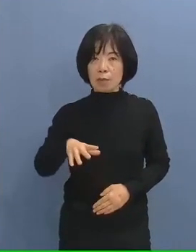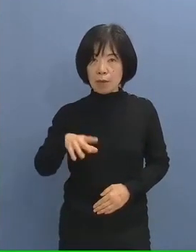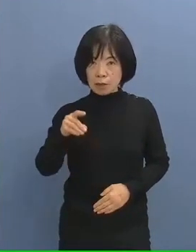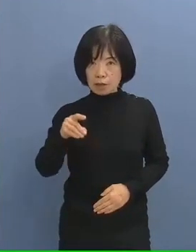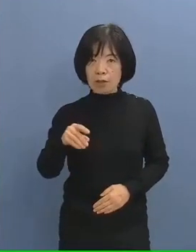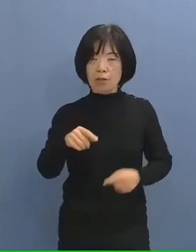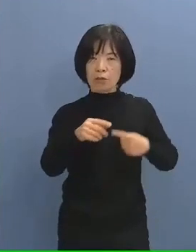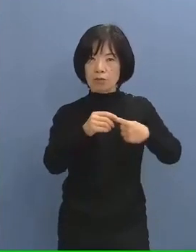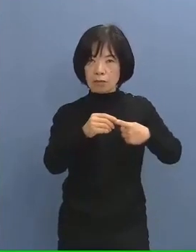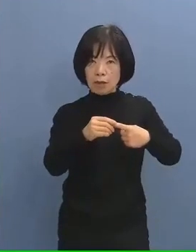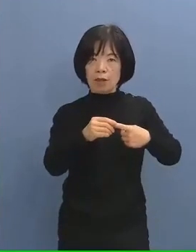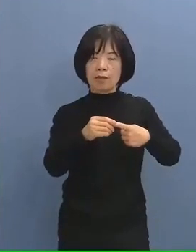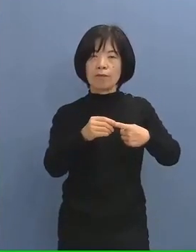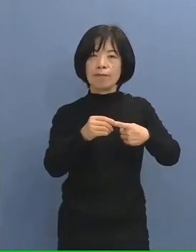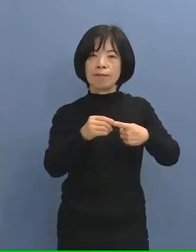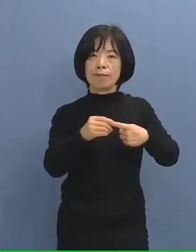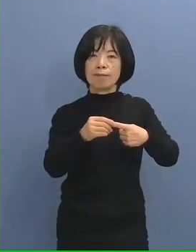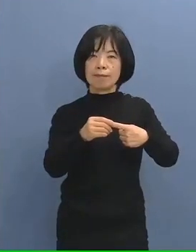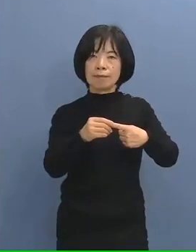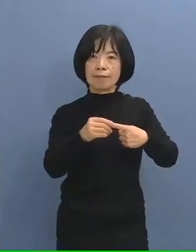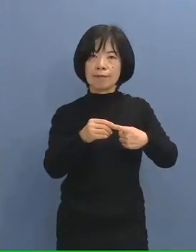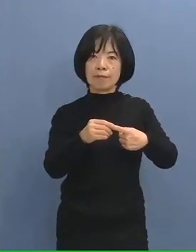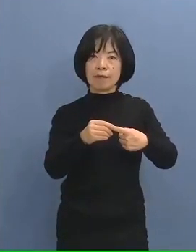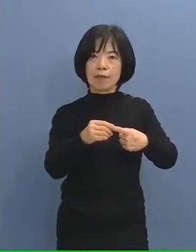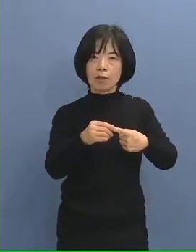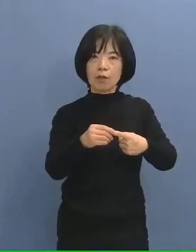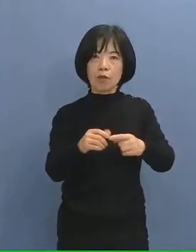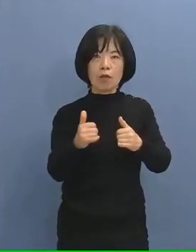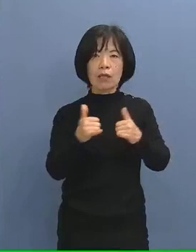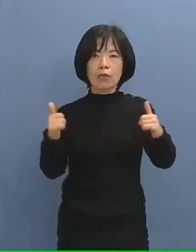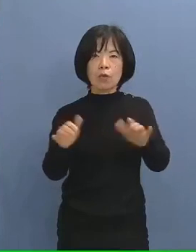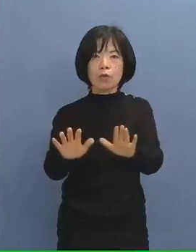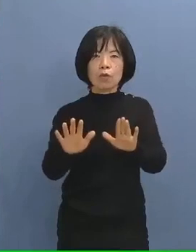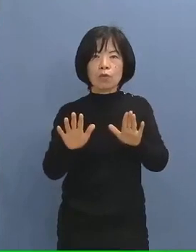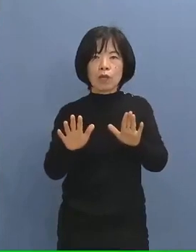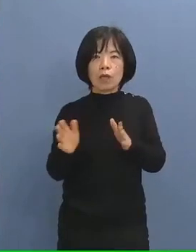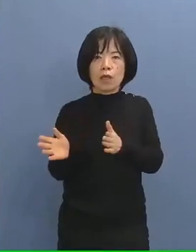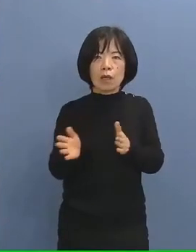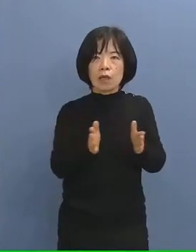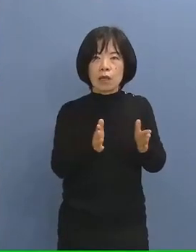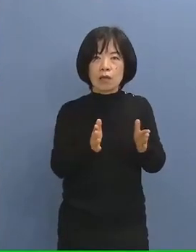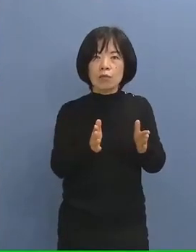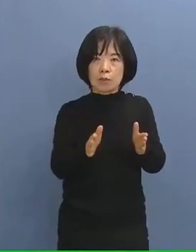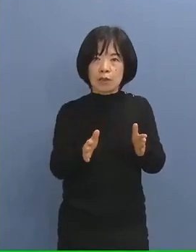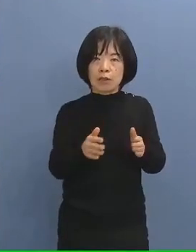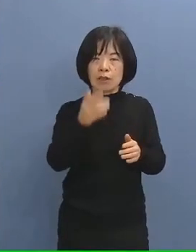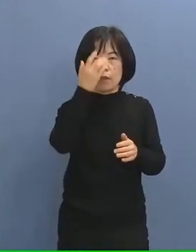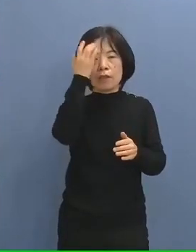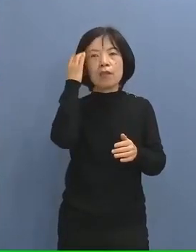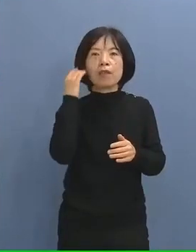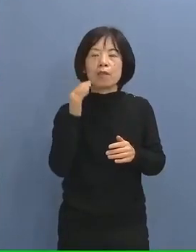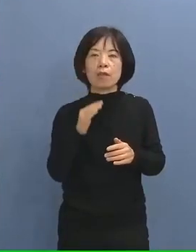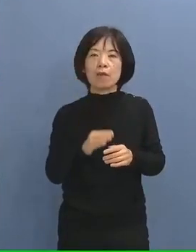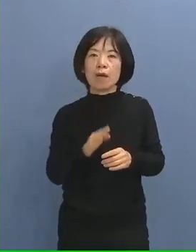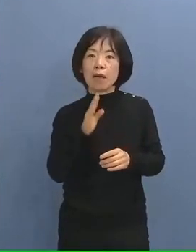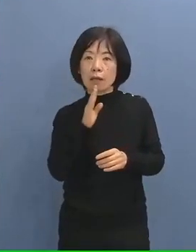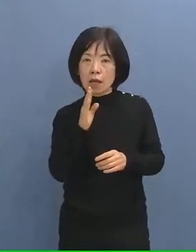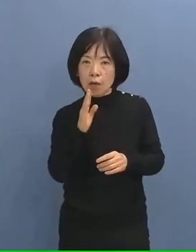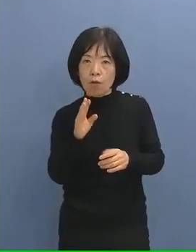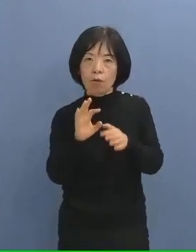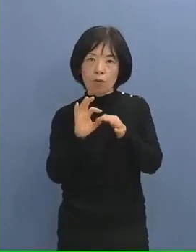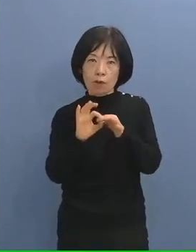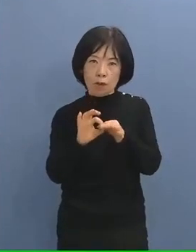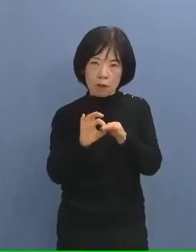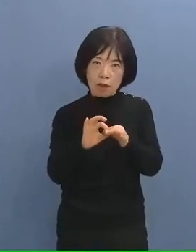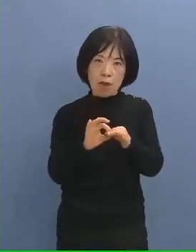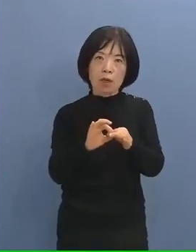が受け入れ環境ですね。これは言語もそうなんですけれども、あとはオープンファクトリーと